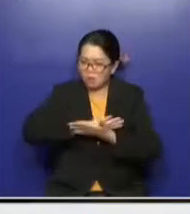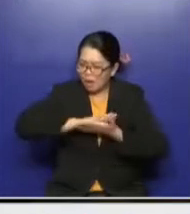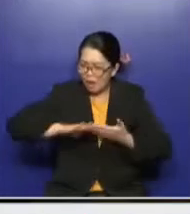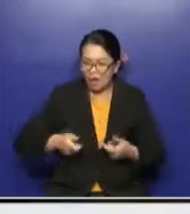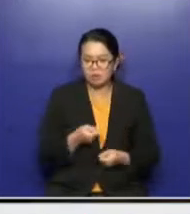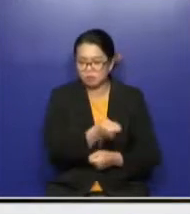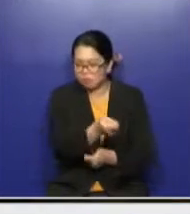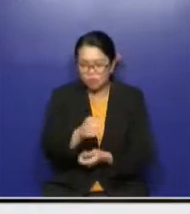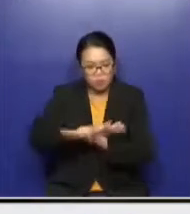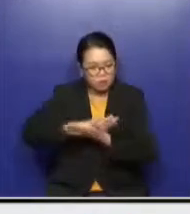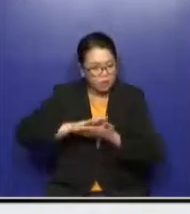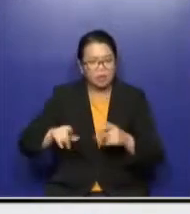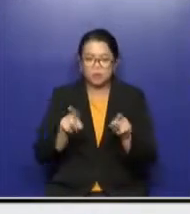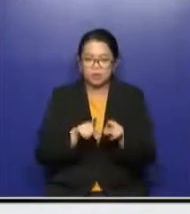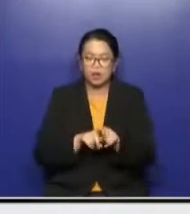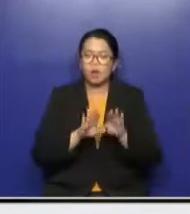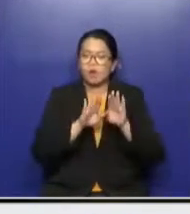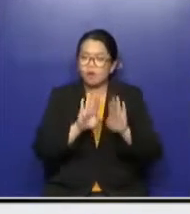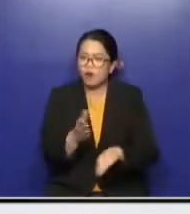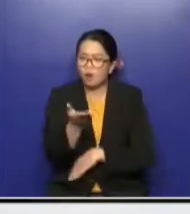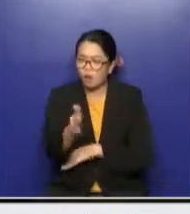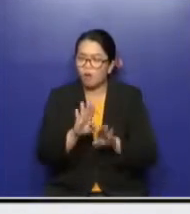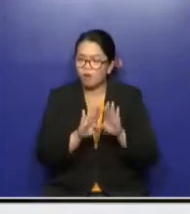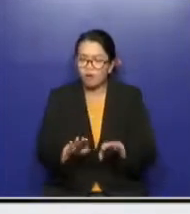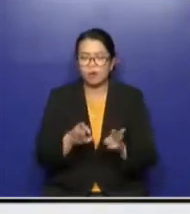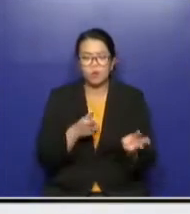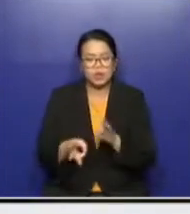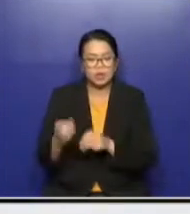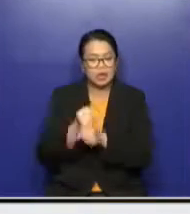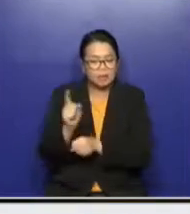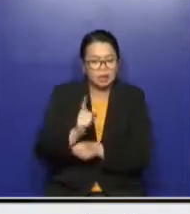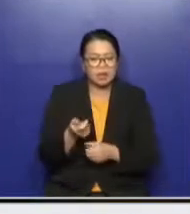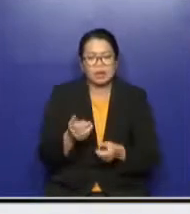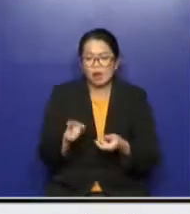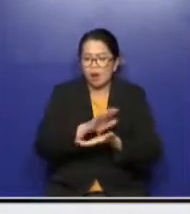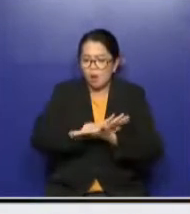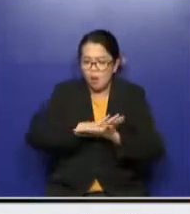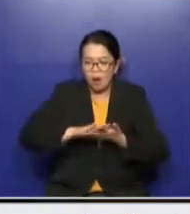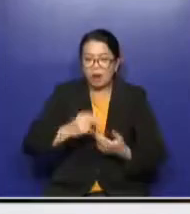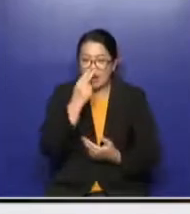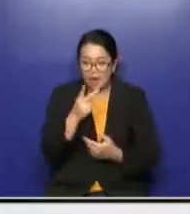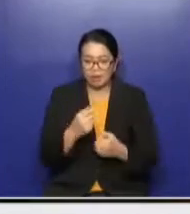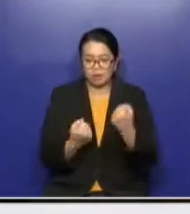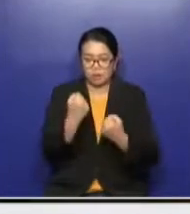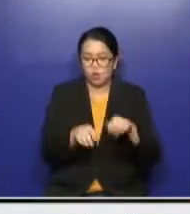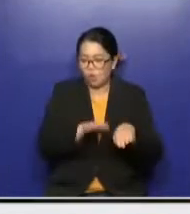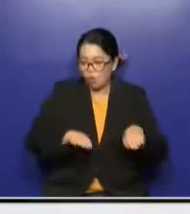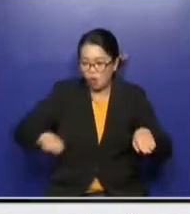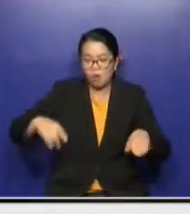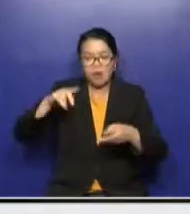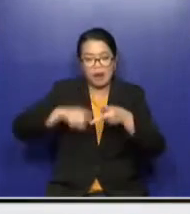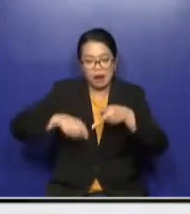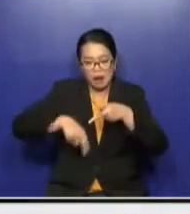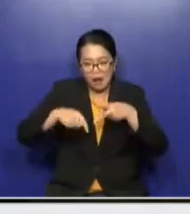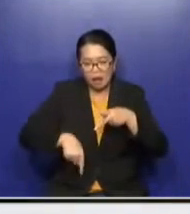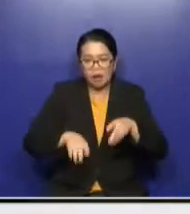ฉันก็อยากจะฝากนะคะว่าท่านจะทำยังไงเกี่ยวกับความสะอาดอย่างเช่นลานจอดรถชั้นล่างเนี่ย